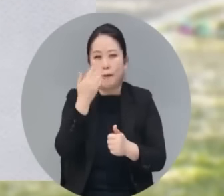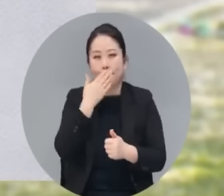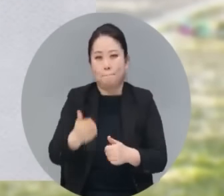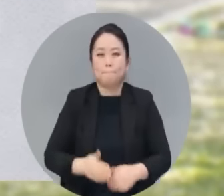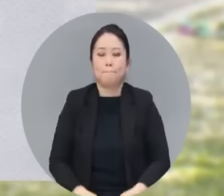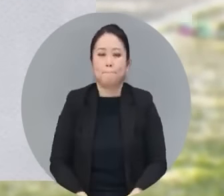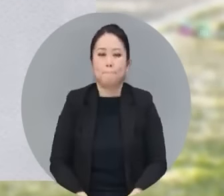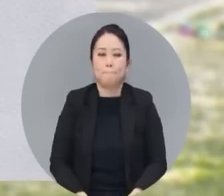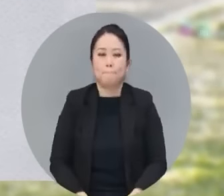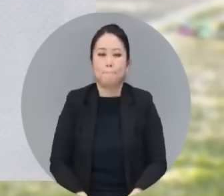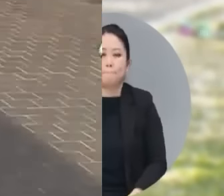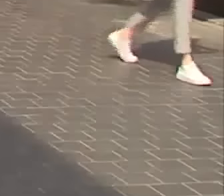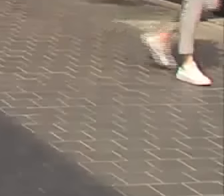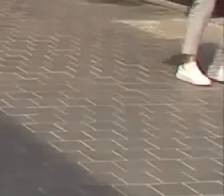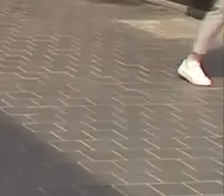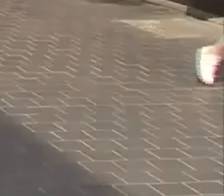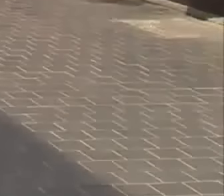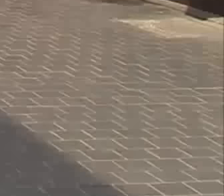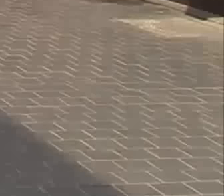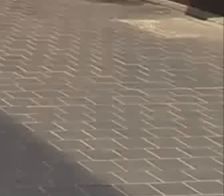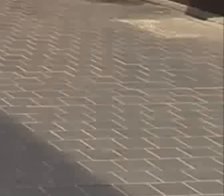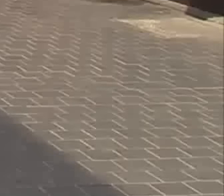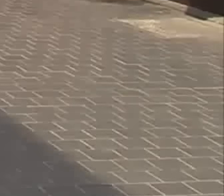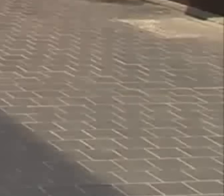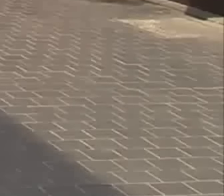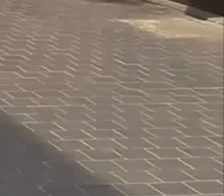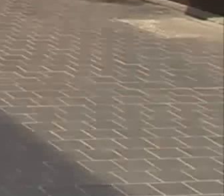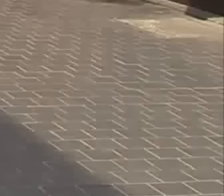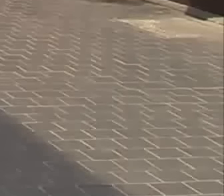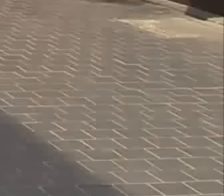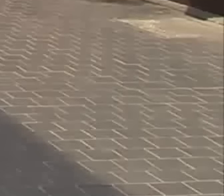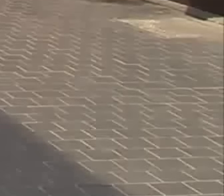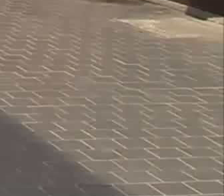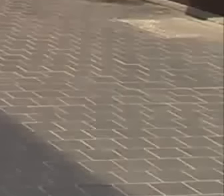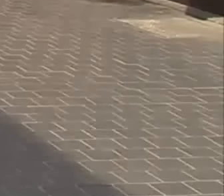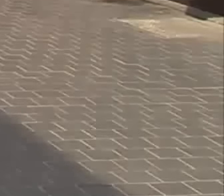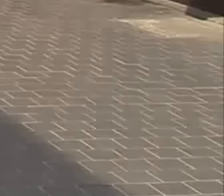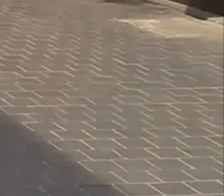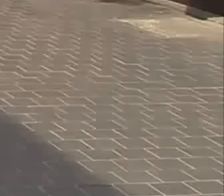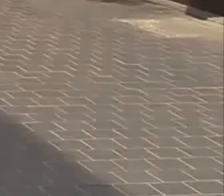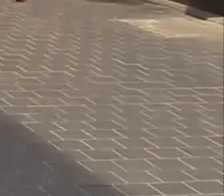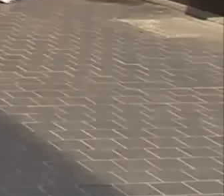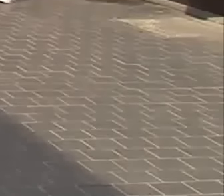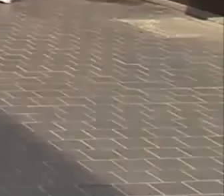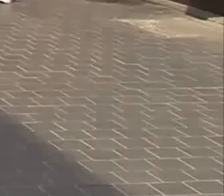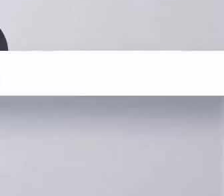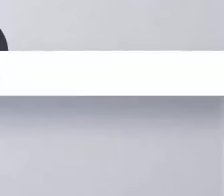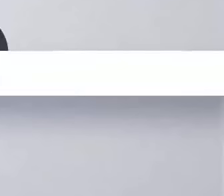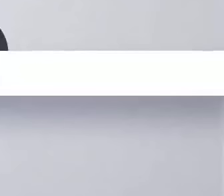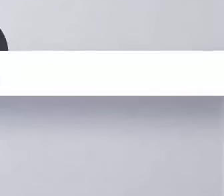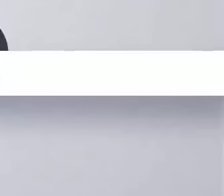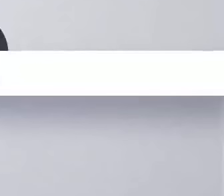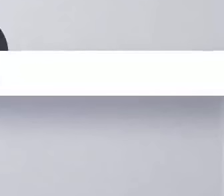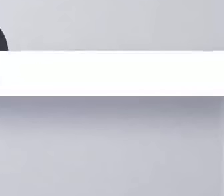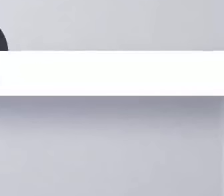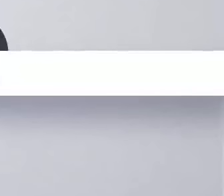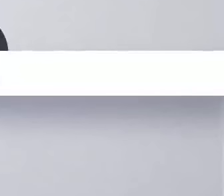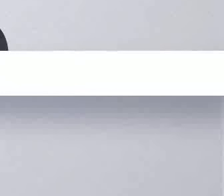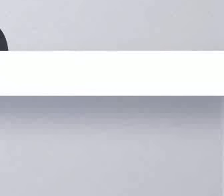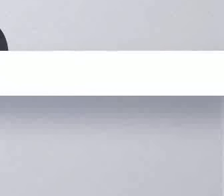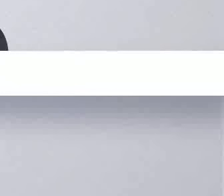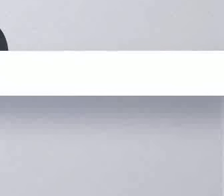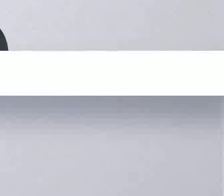뉴스 김입니다 춘천 철원 화천 양구 선거구 2차 여론 조사 결과입니다 더불어 민주당